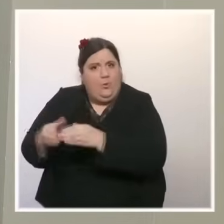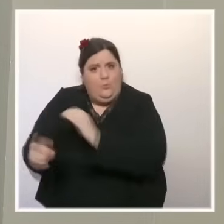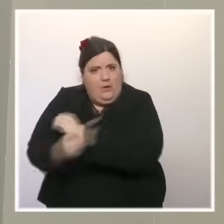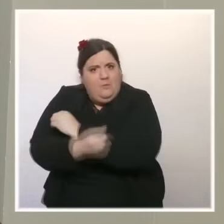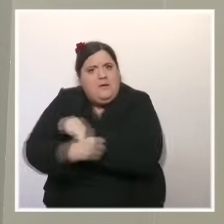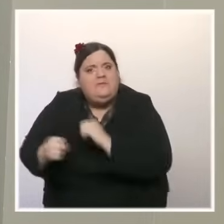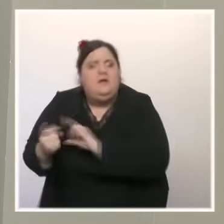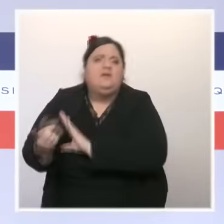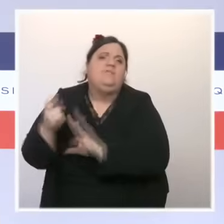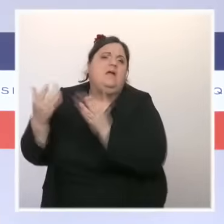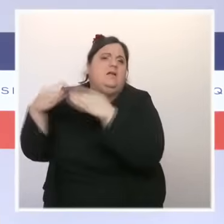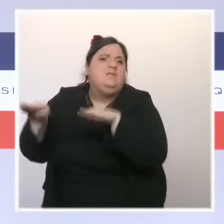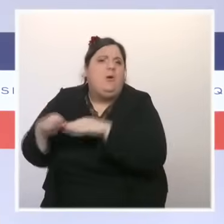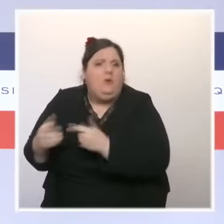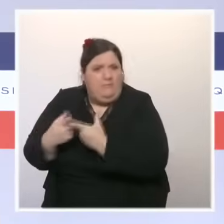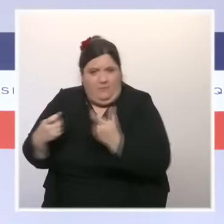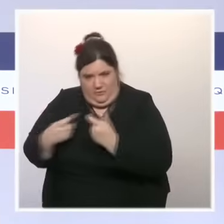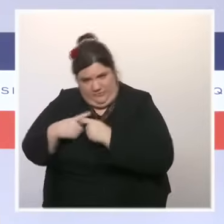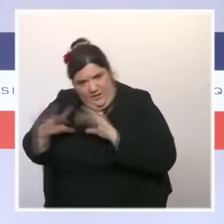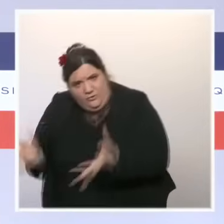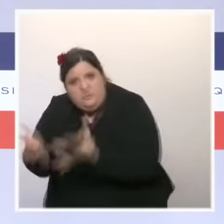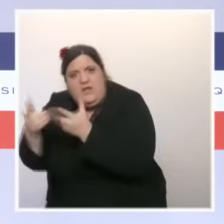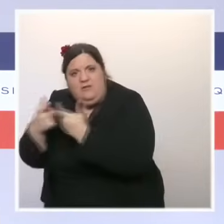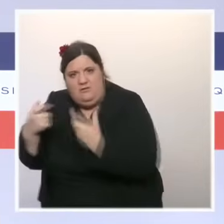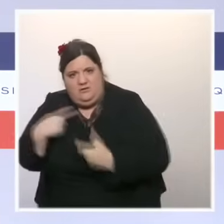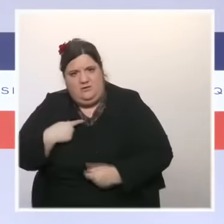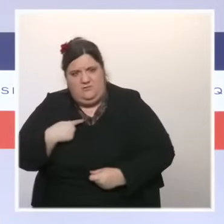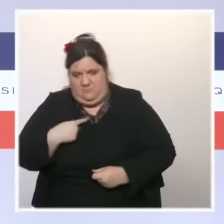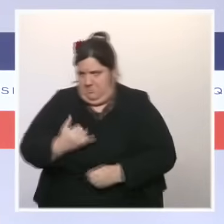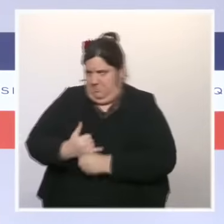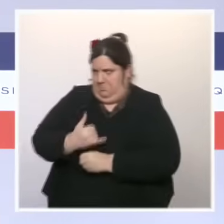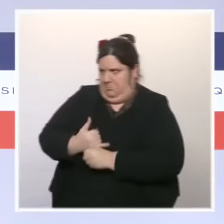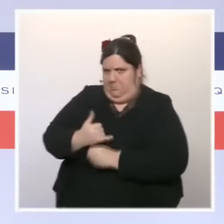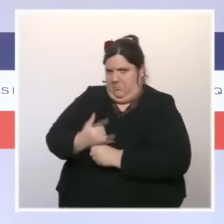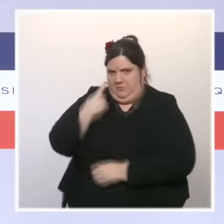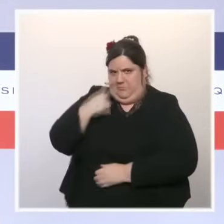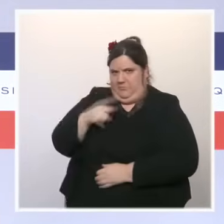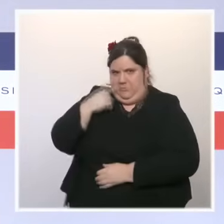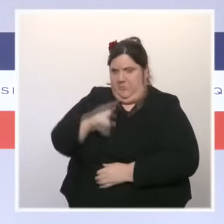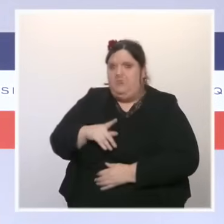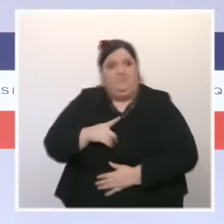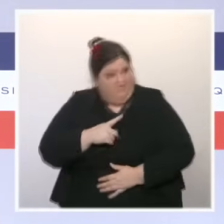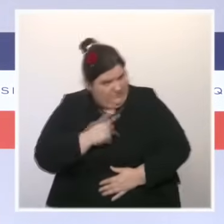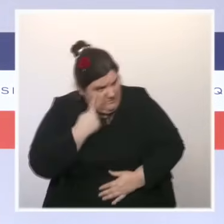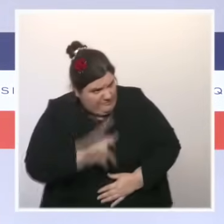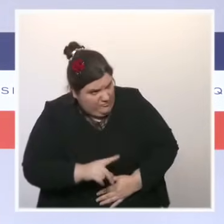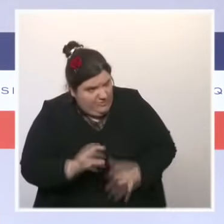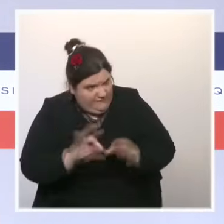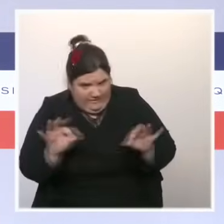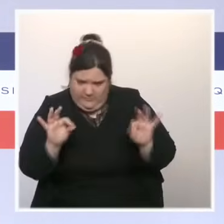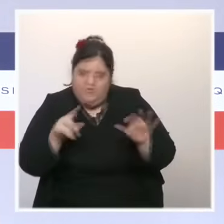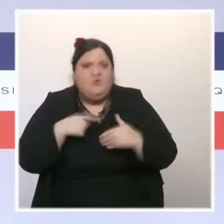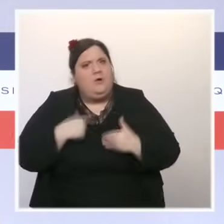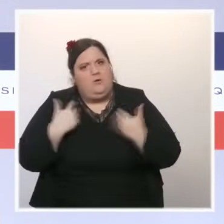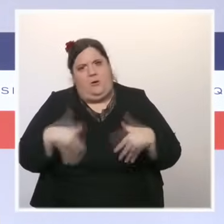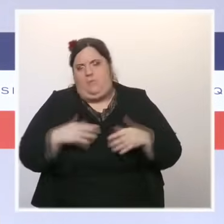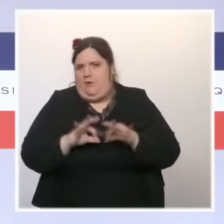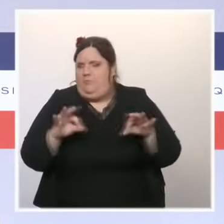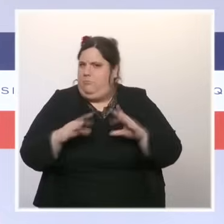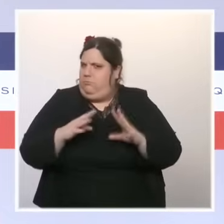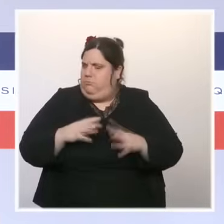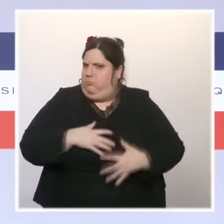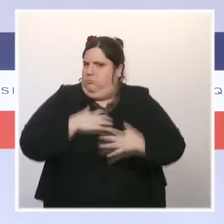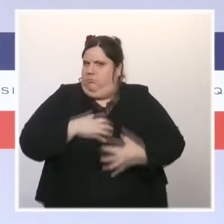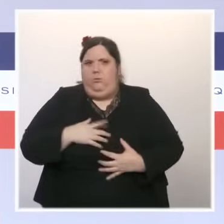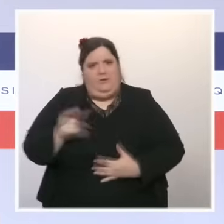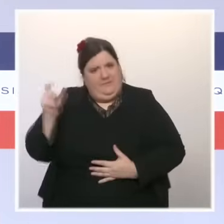vu ce tweet de Itamer Ben-Gvir, qui est un fanatique et Je sais que je tweet aussi beaucoup, mais je ne passe pas tout le temps. Je comprends, c un tweet, vraiment, c'est le ministre